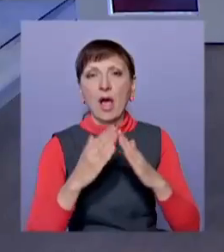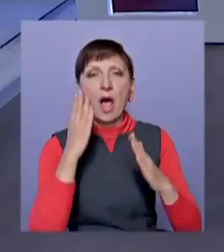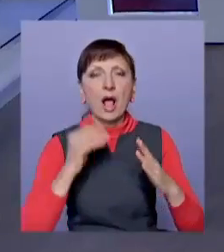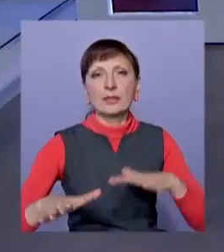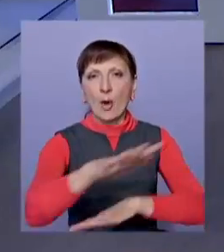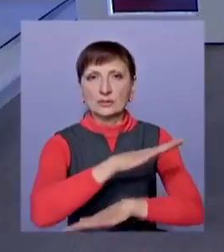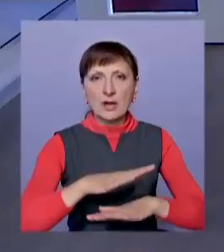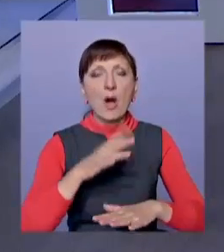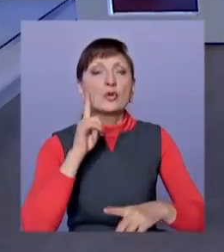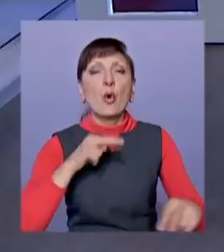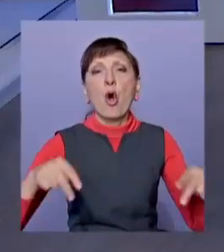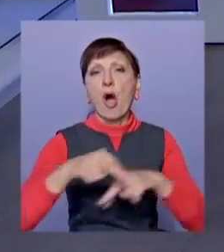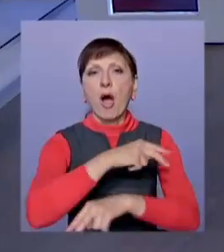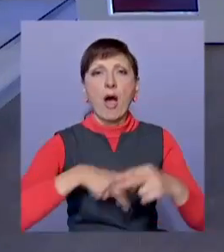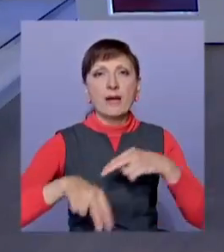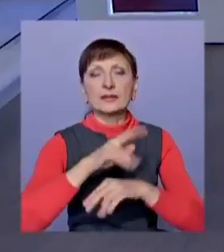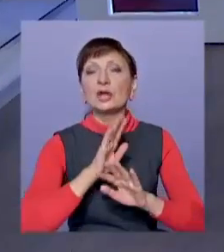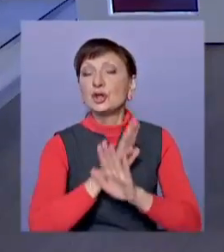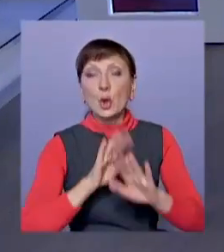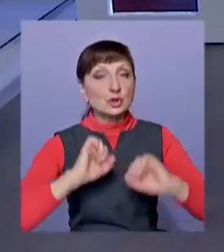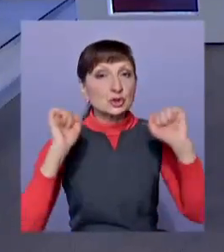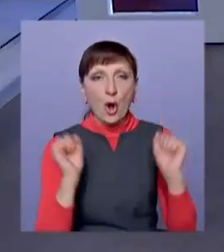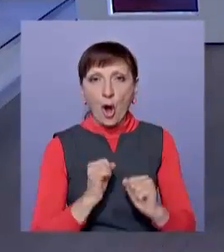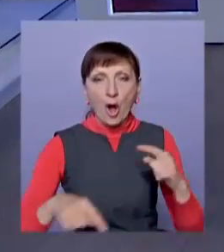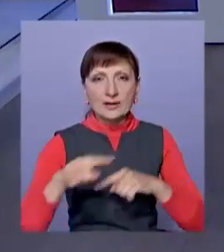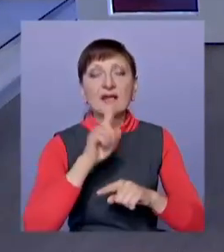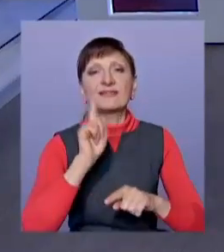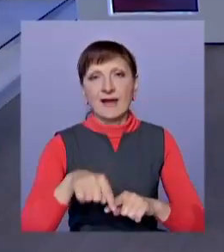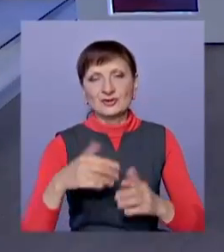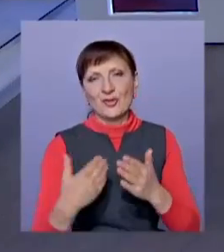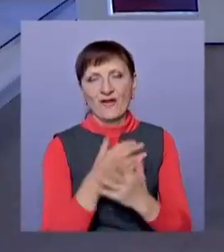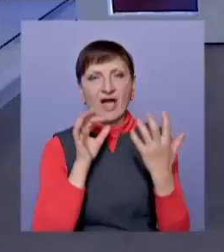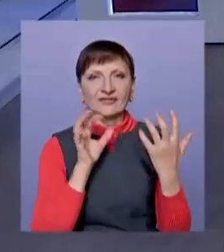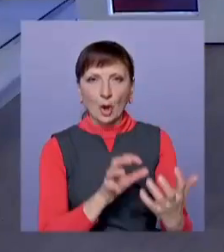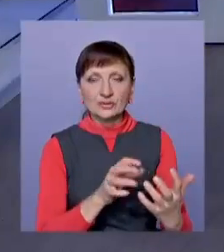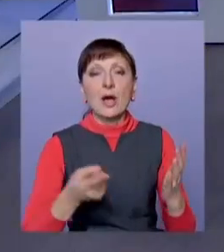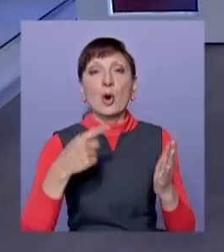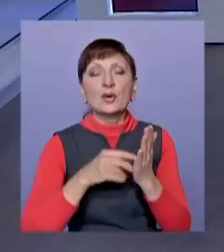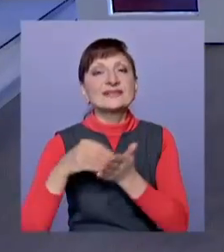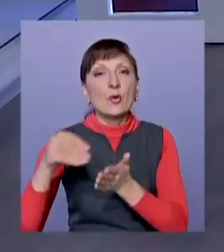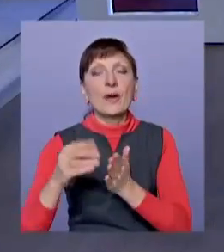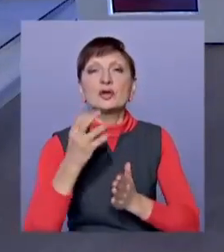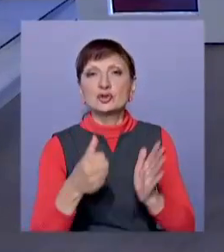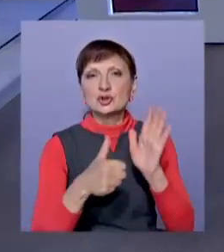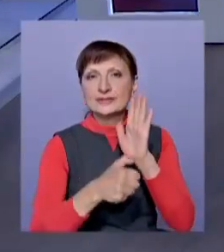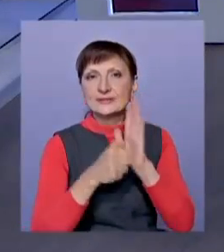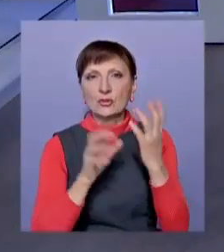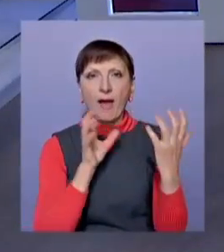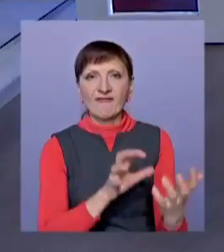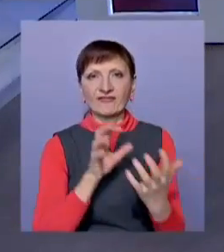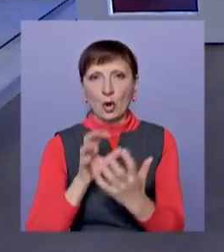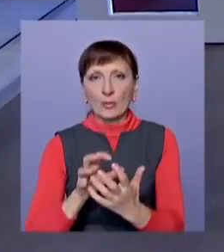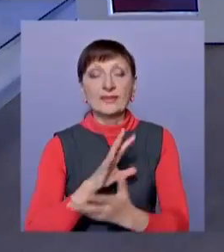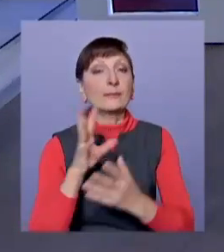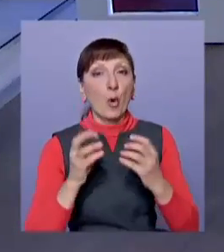комфортное передвижение обеспечивают не только скоростные линии, но и новые автобусы. Город закупает еще около 600 автобусов.